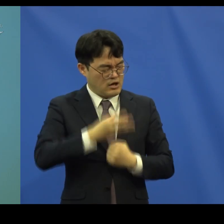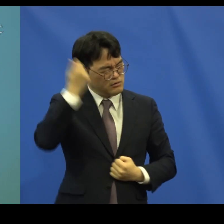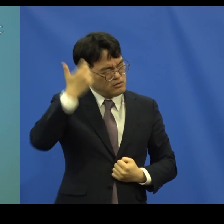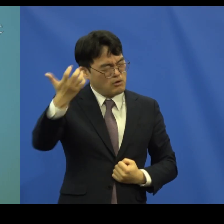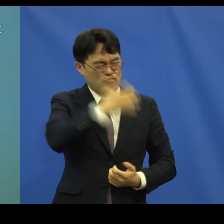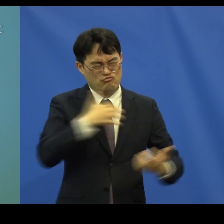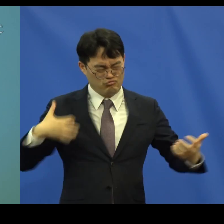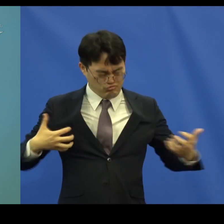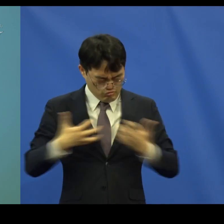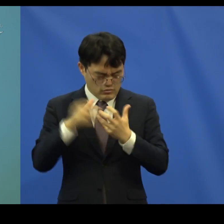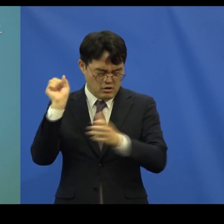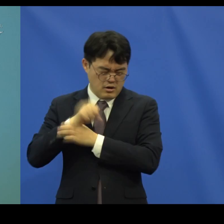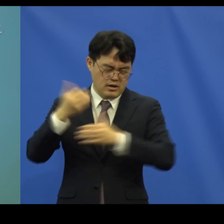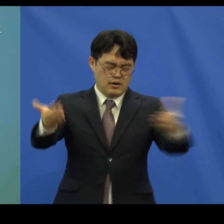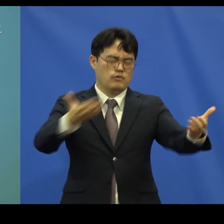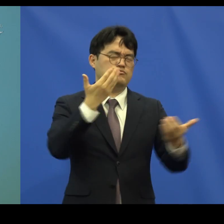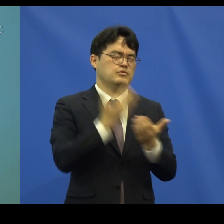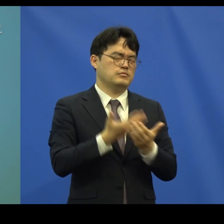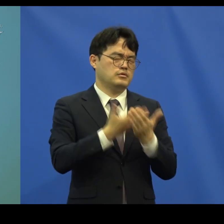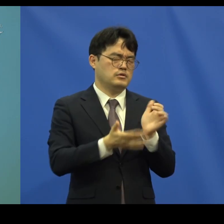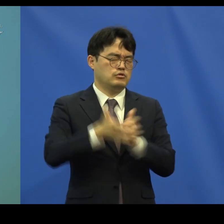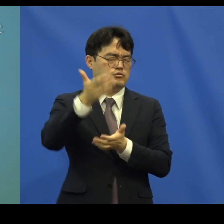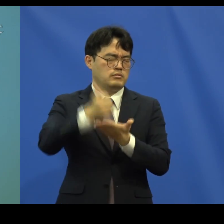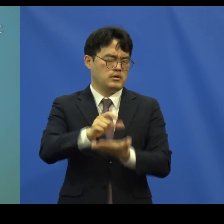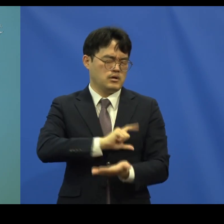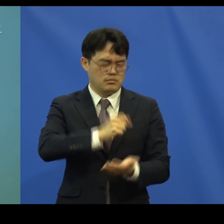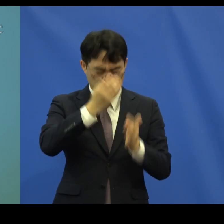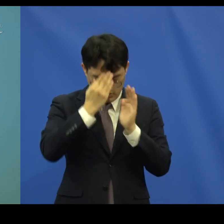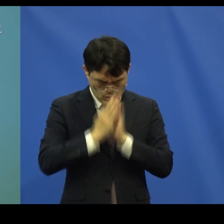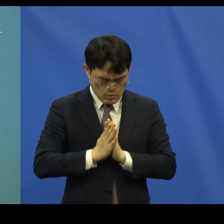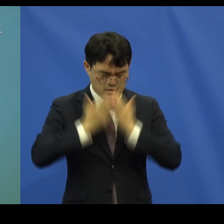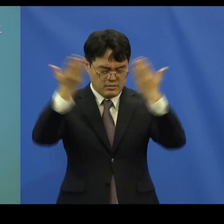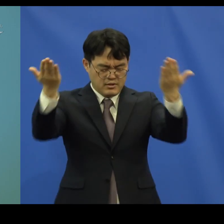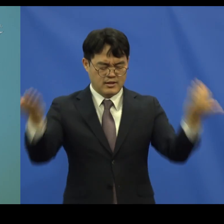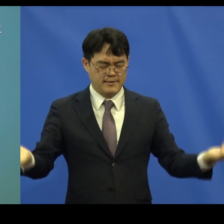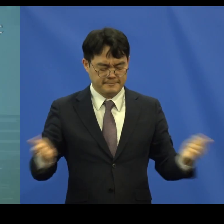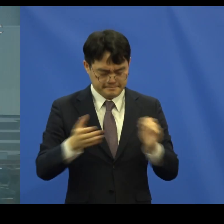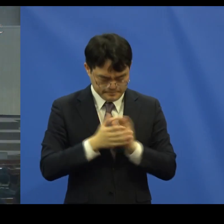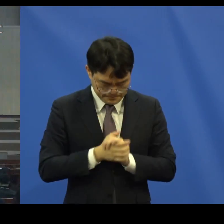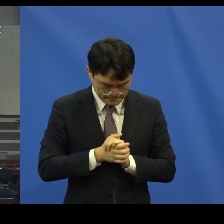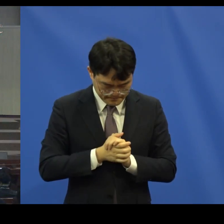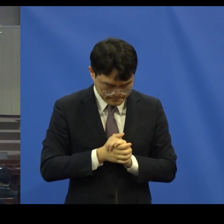성령을 더하여 주시옵소서. 예수님 이름으로 기도하옵나이다. 아멘.